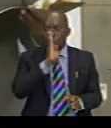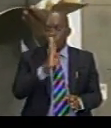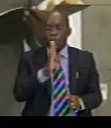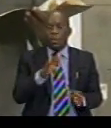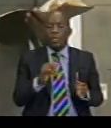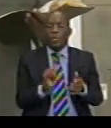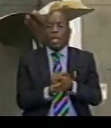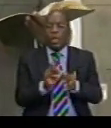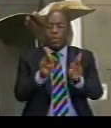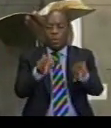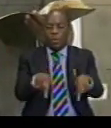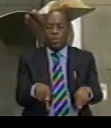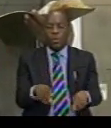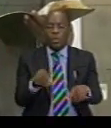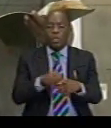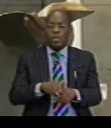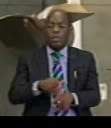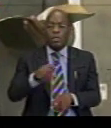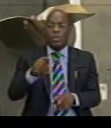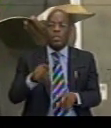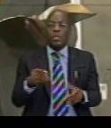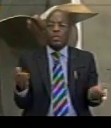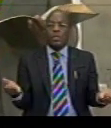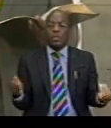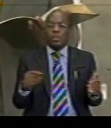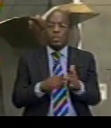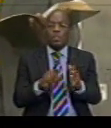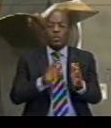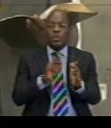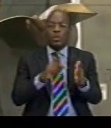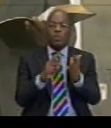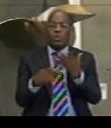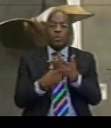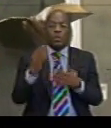in Togo should be saved.